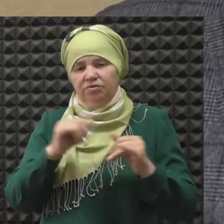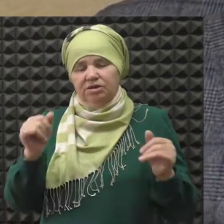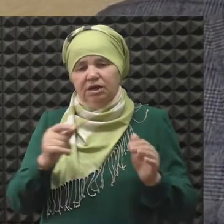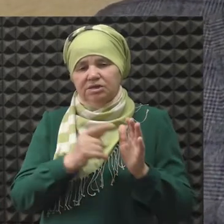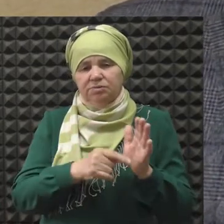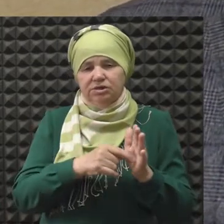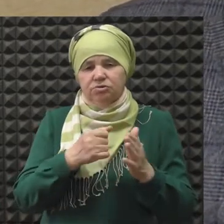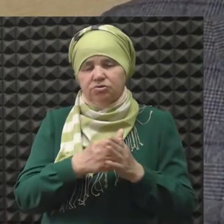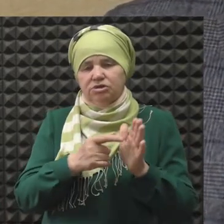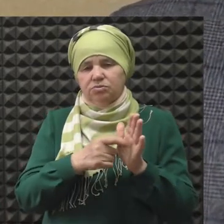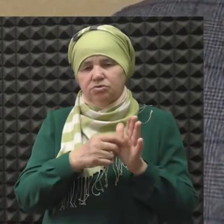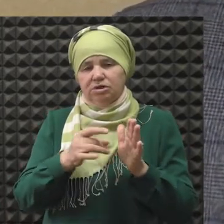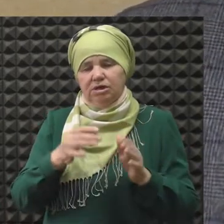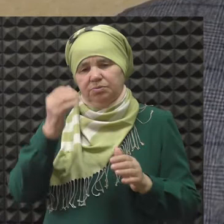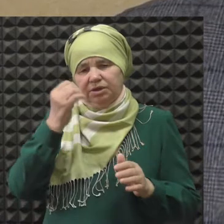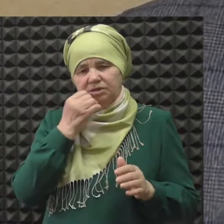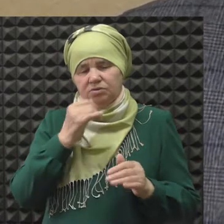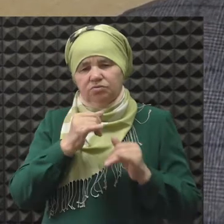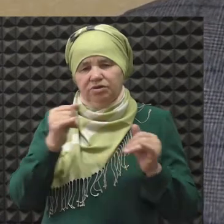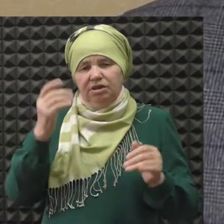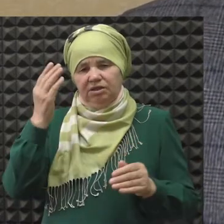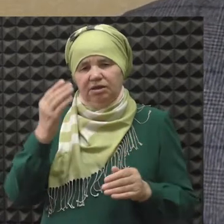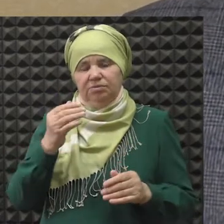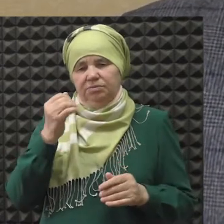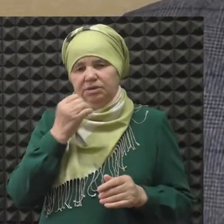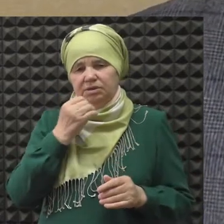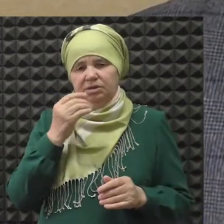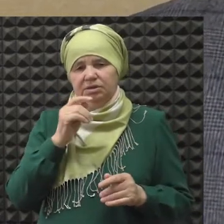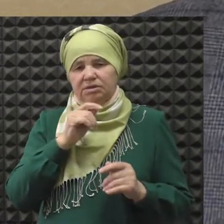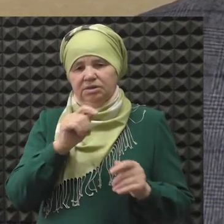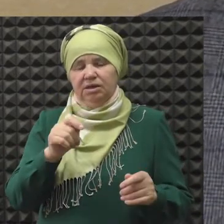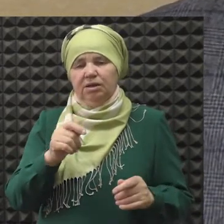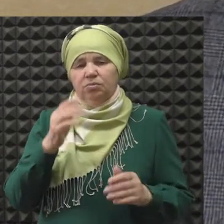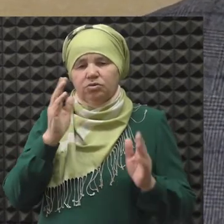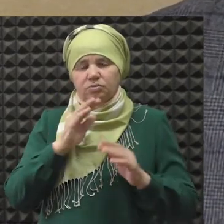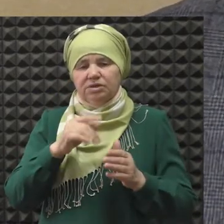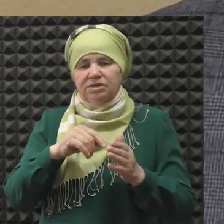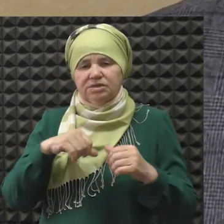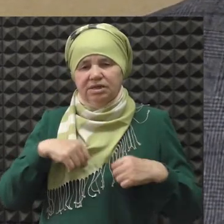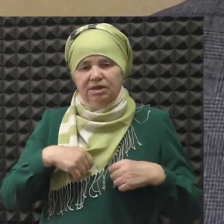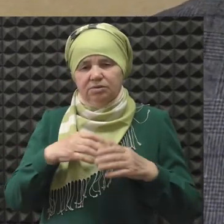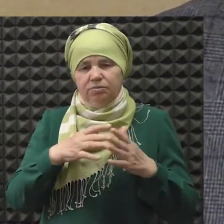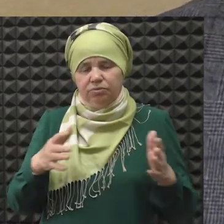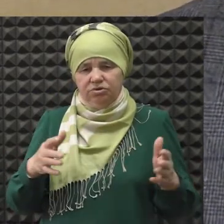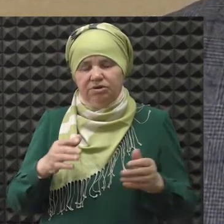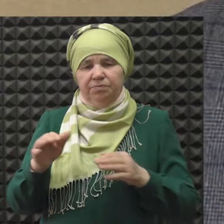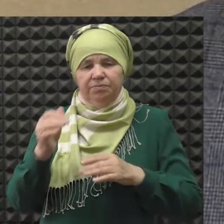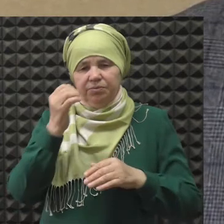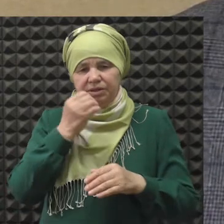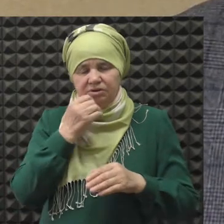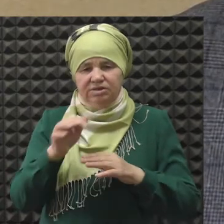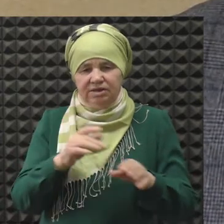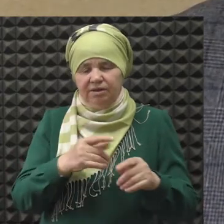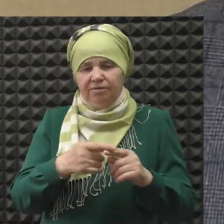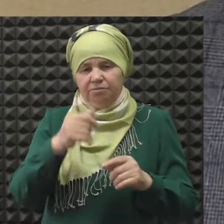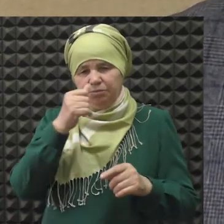от 70 до 700 раз. Именно поэтому все мусульмане стараются сделать как можно больше благодеяний в этот месяц.